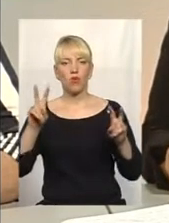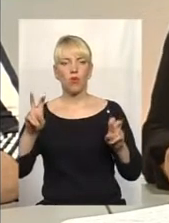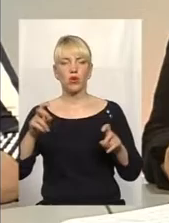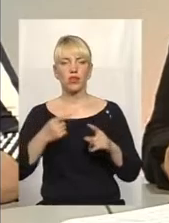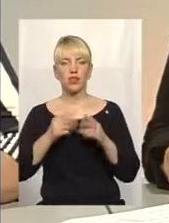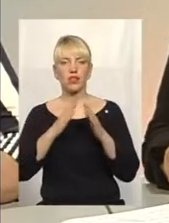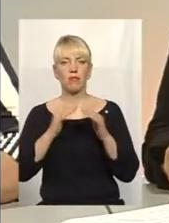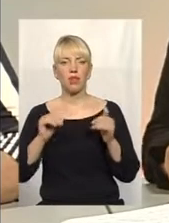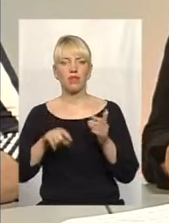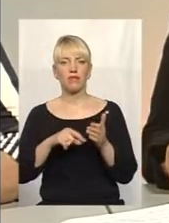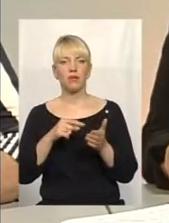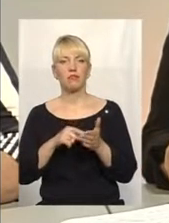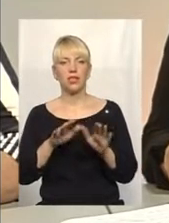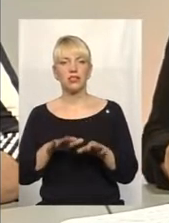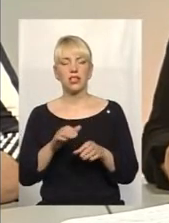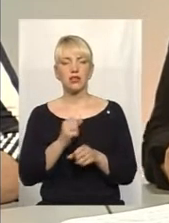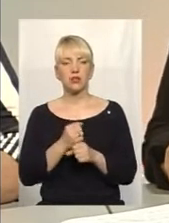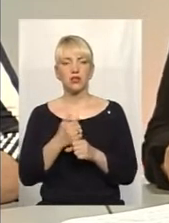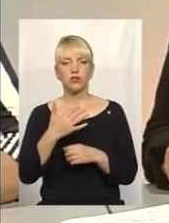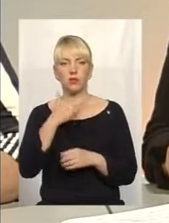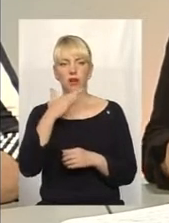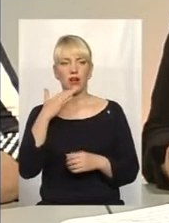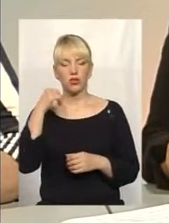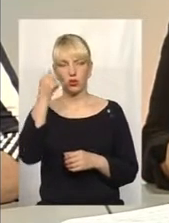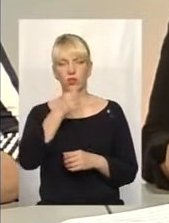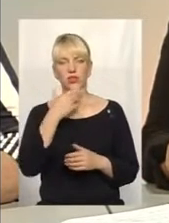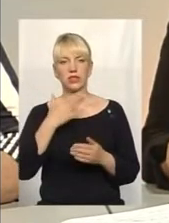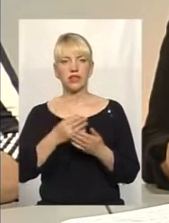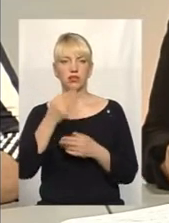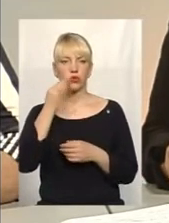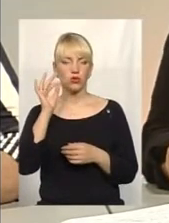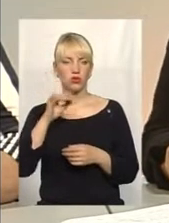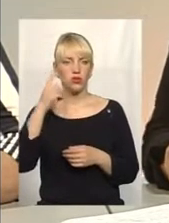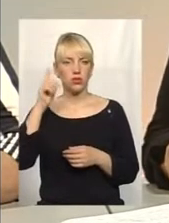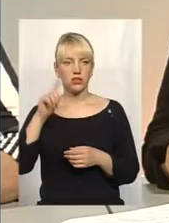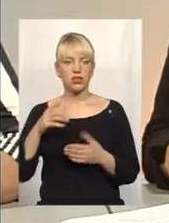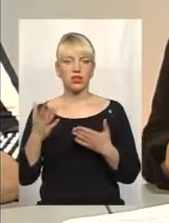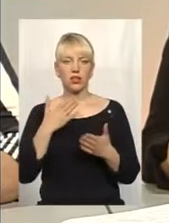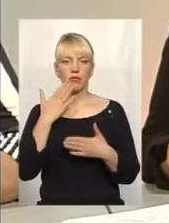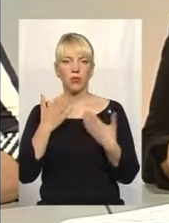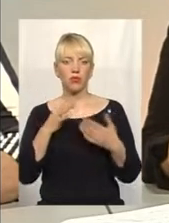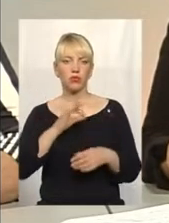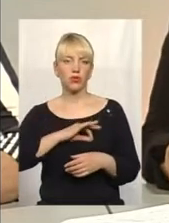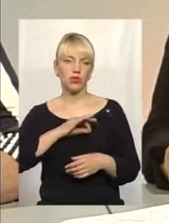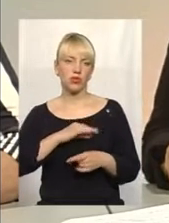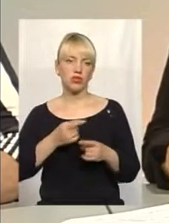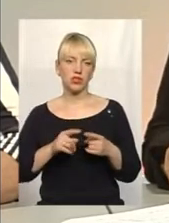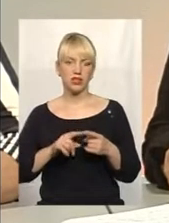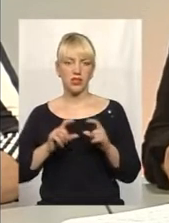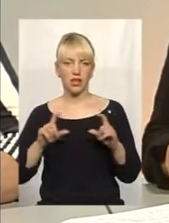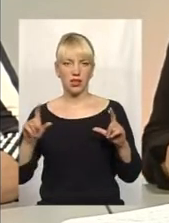яке діє уже не один рік. І з власного досвіду знаю, яким попитом користується цей заклад.